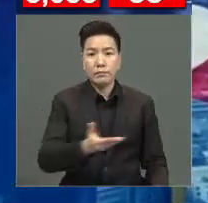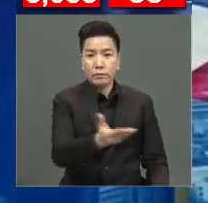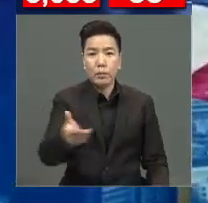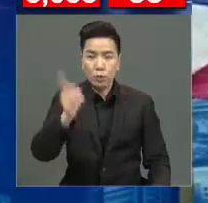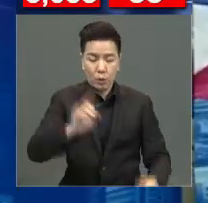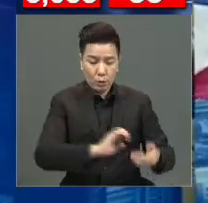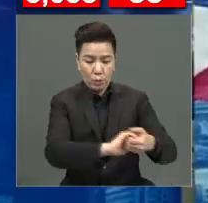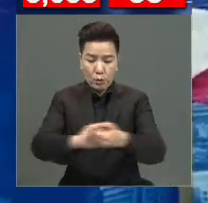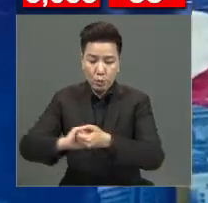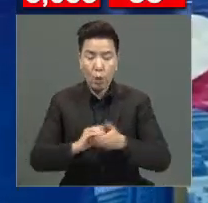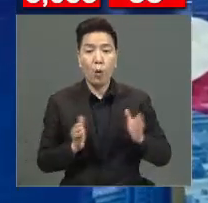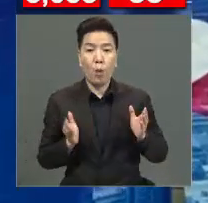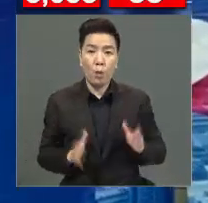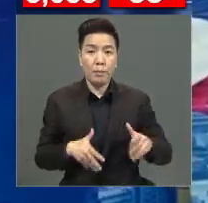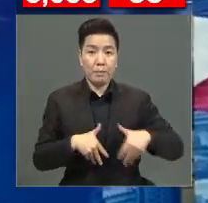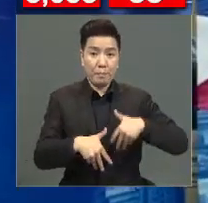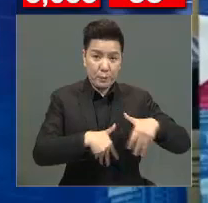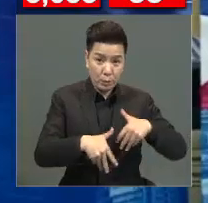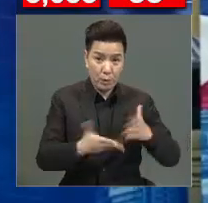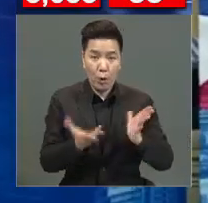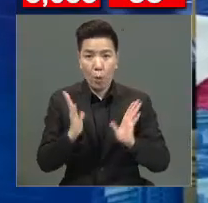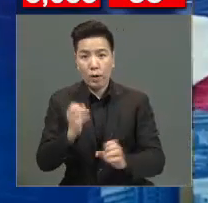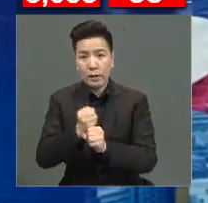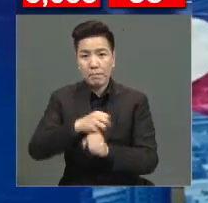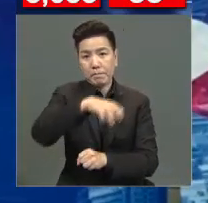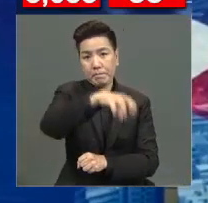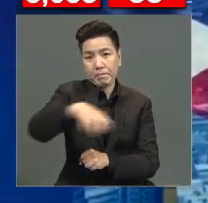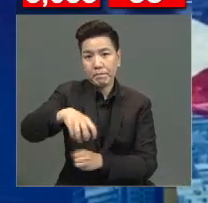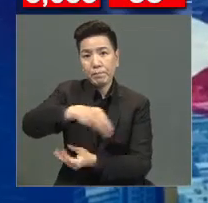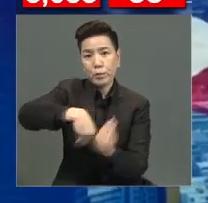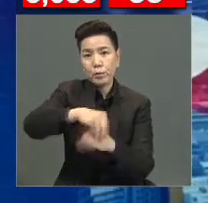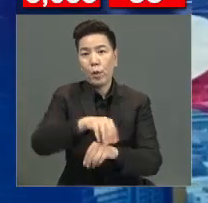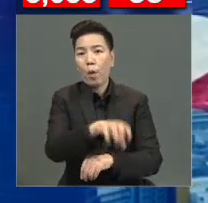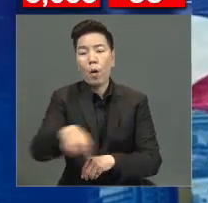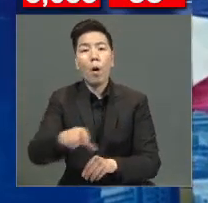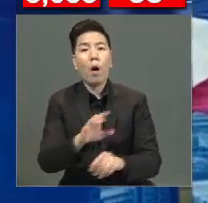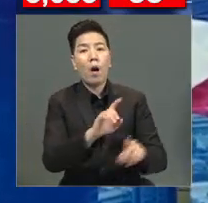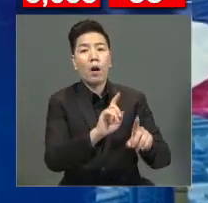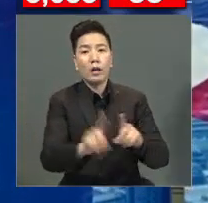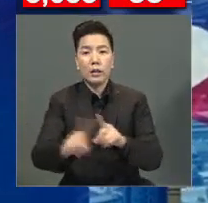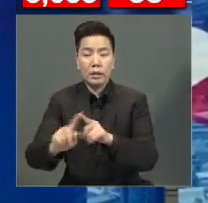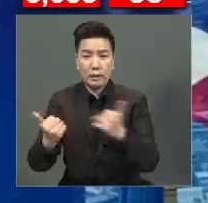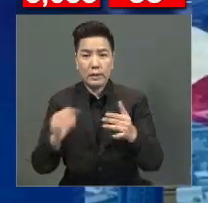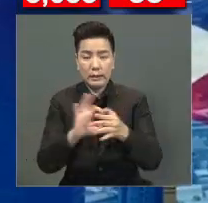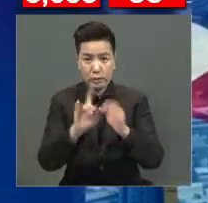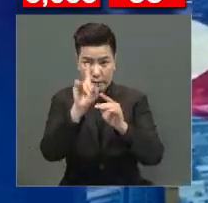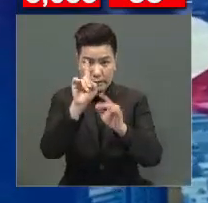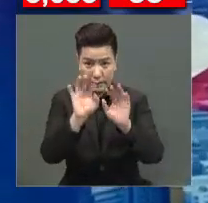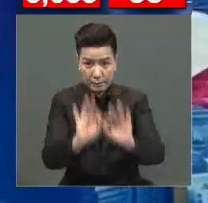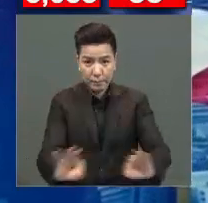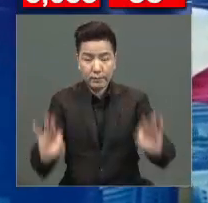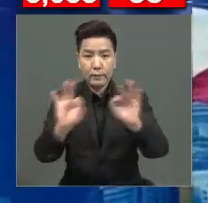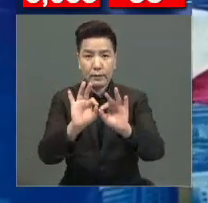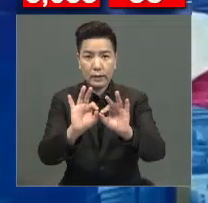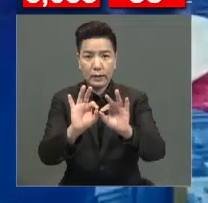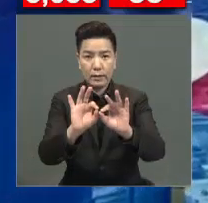นทั้งประชาชนทั้งสถานผู้ประกอบการต่างๆนะครับสิ่งที่มันที่สุดก็อยากจะย้ำก็คือว่าการที่เรา